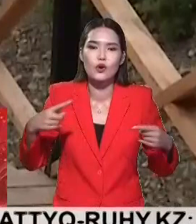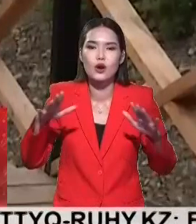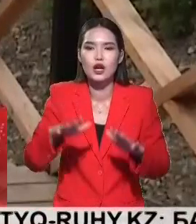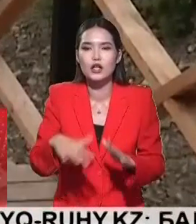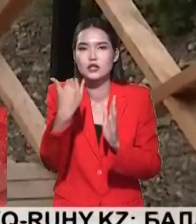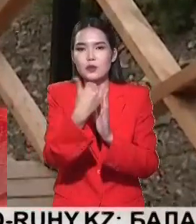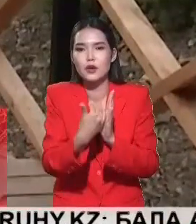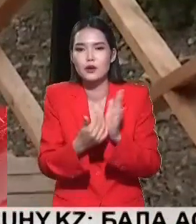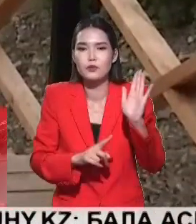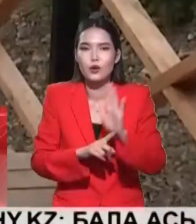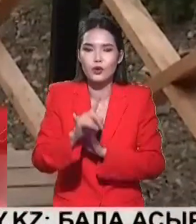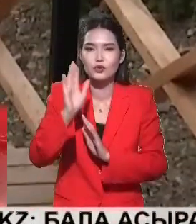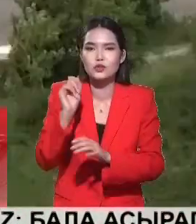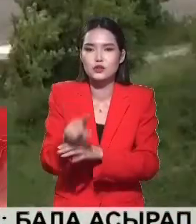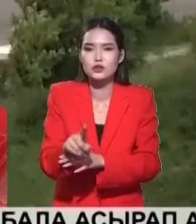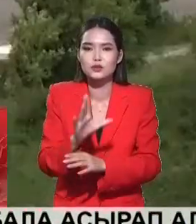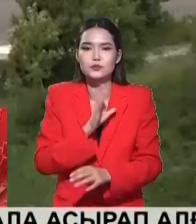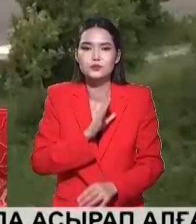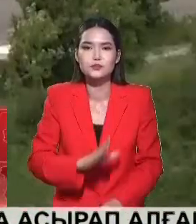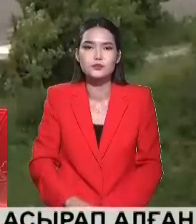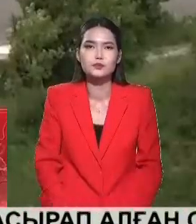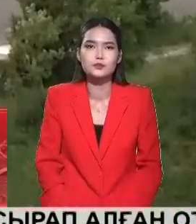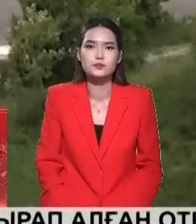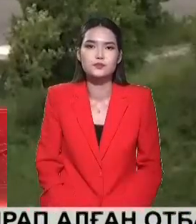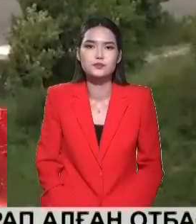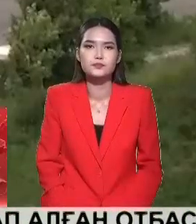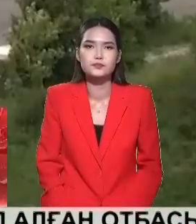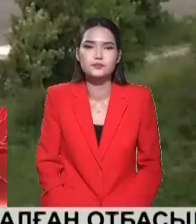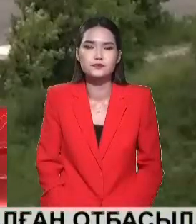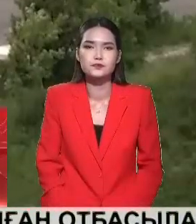бағдарламаларын іске қосуды тапсырды. Сүндет Оралбек, Бекболат Сатуов, Астана Таймс.